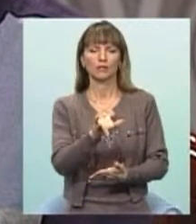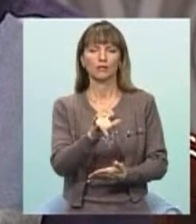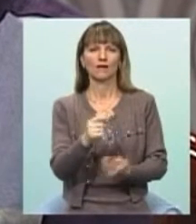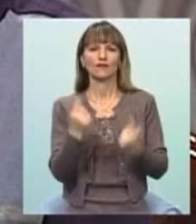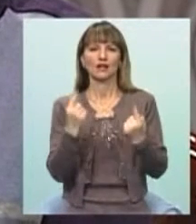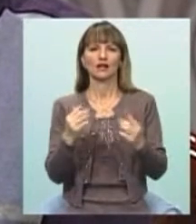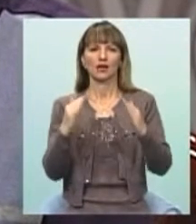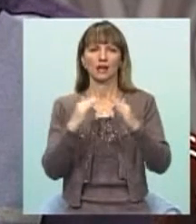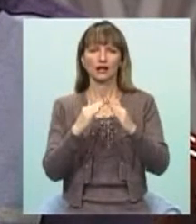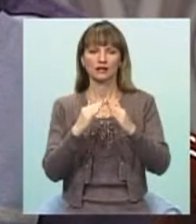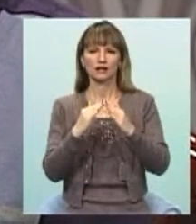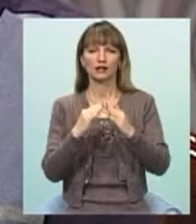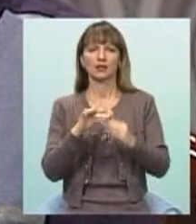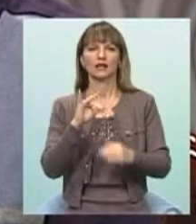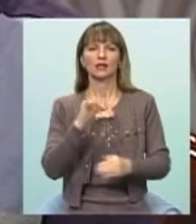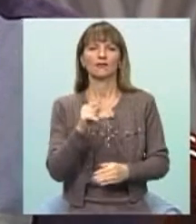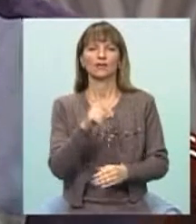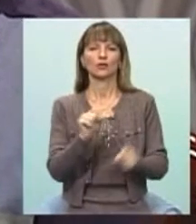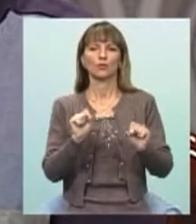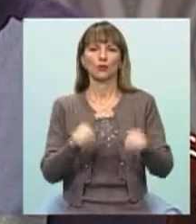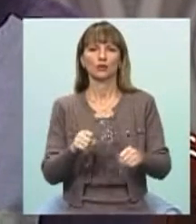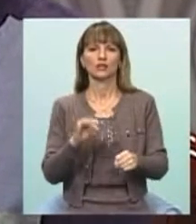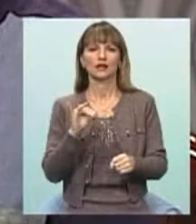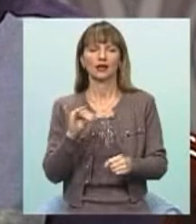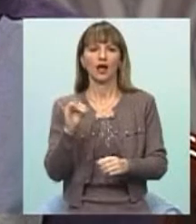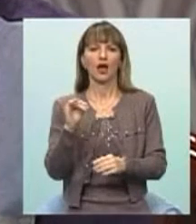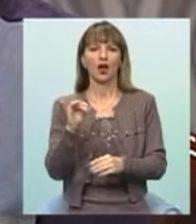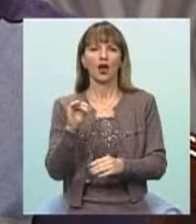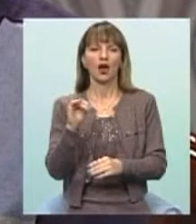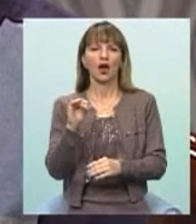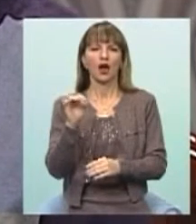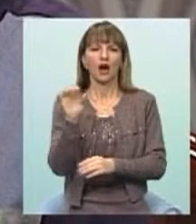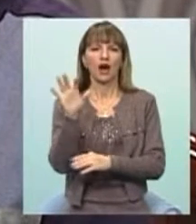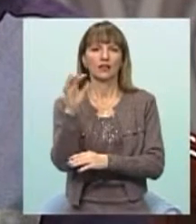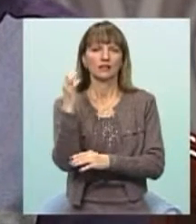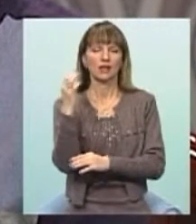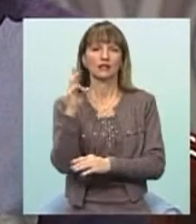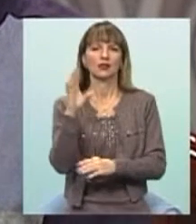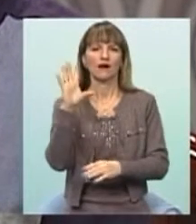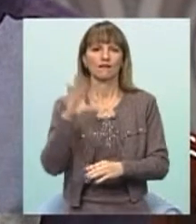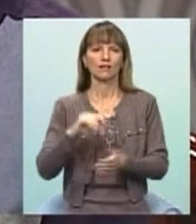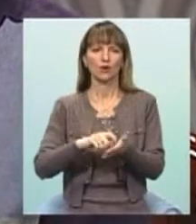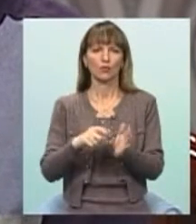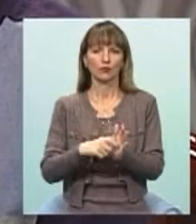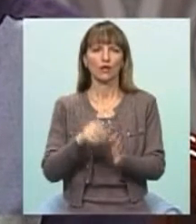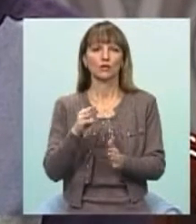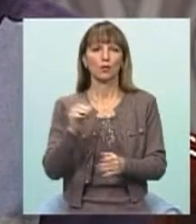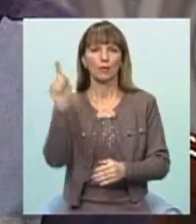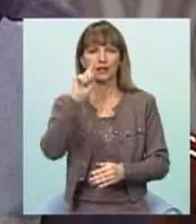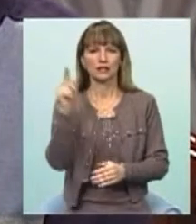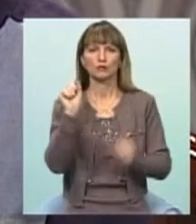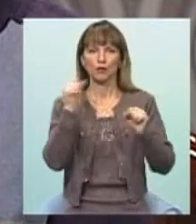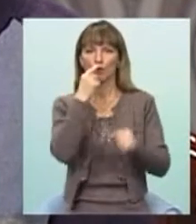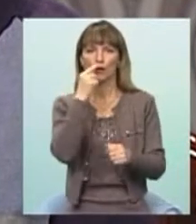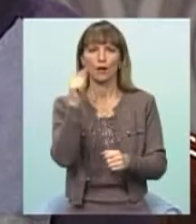велика хата, і воно може і антена одна на всю цю хату, то вона, то блискавка